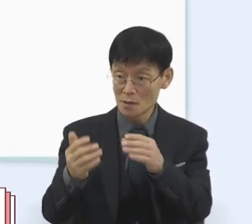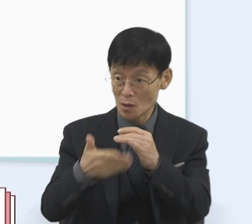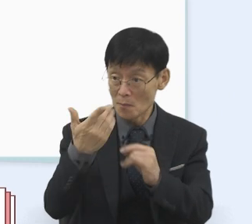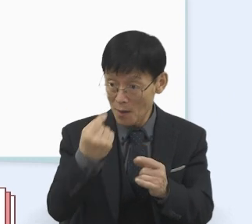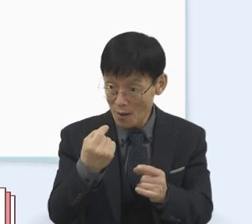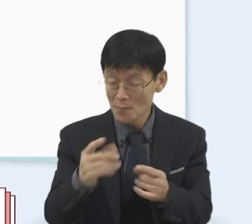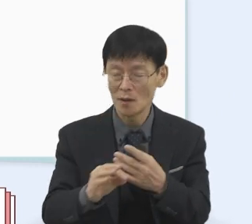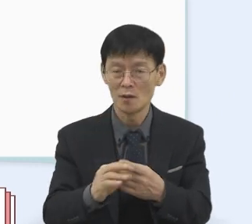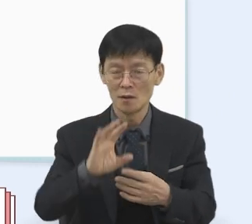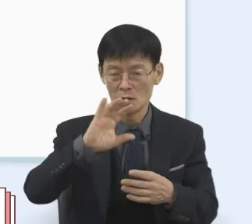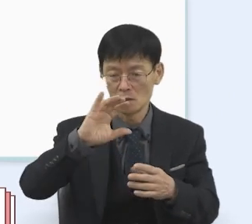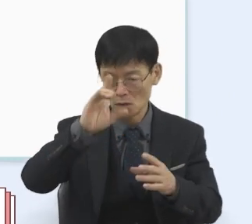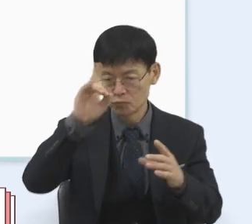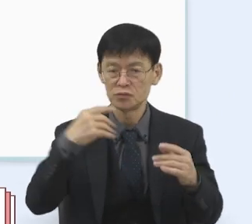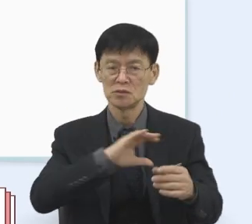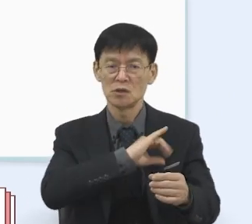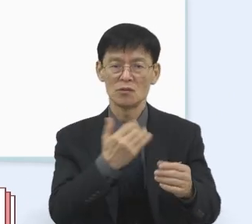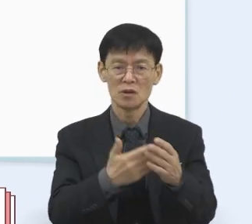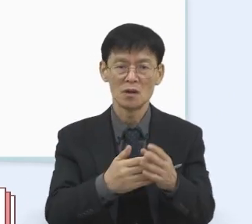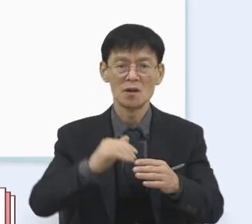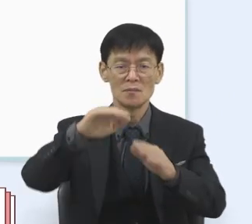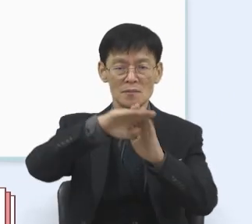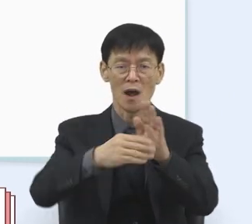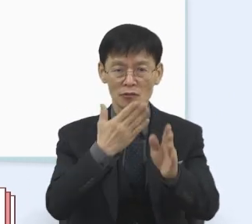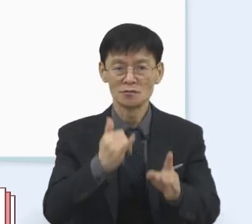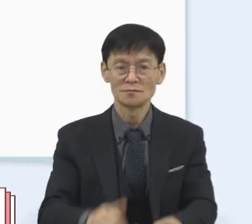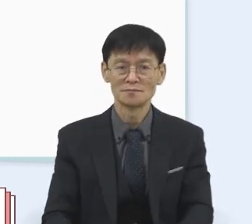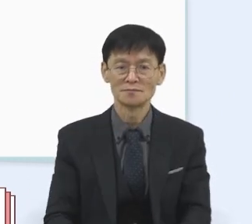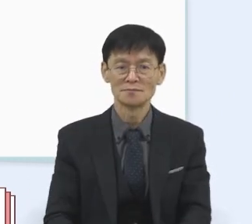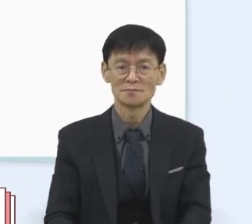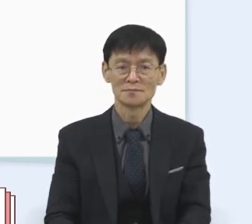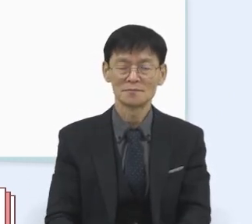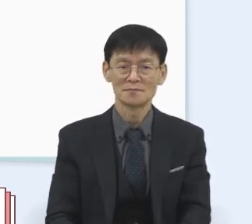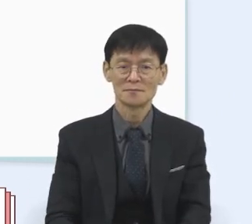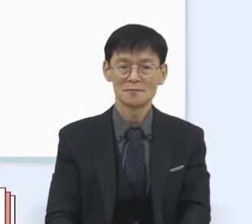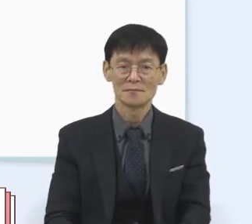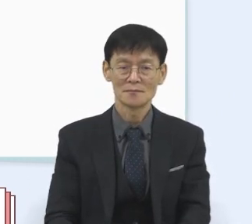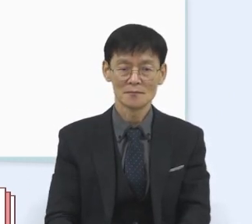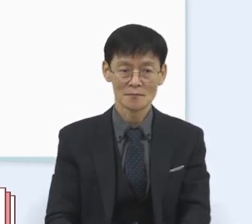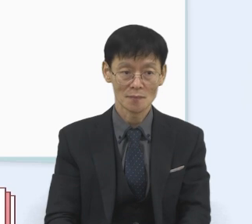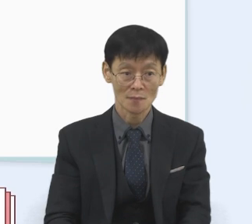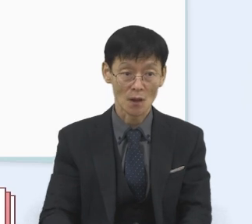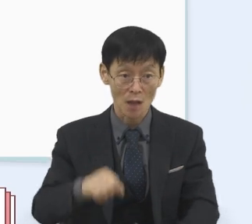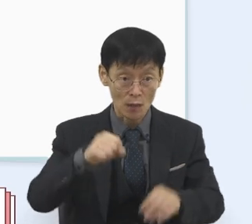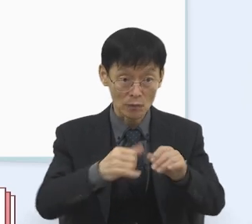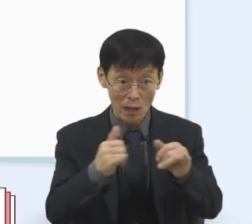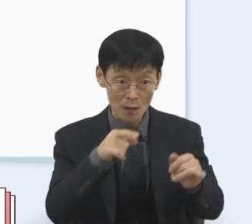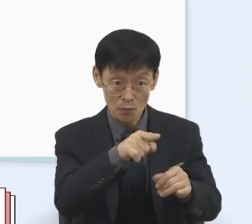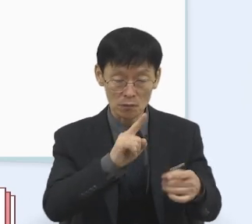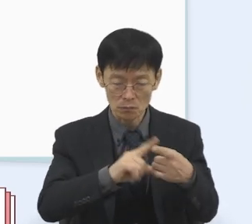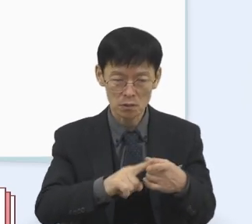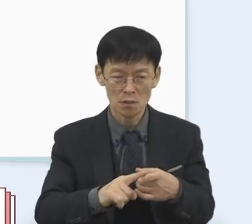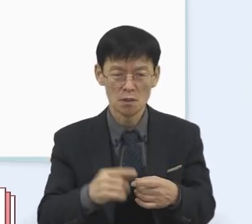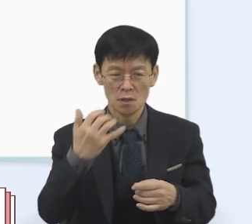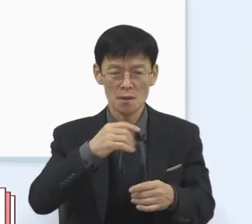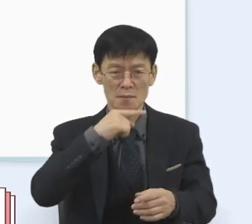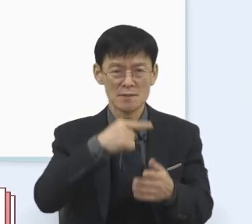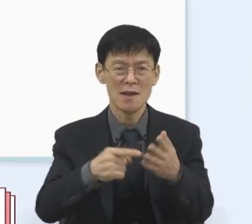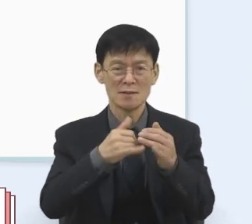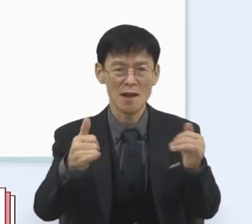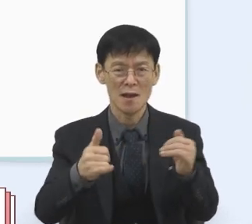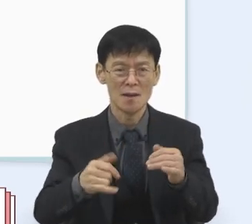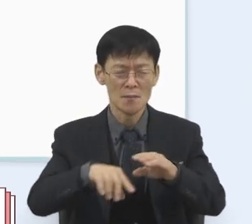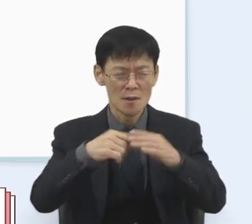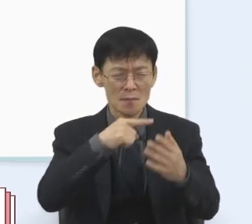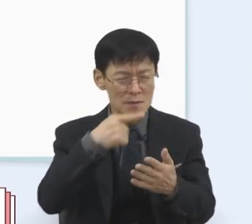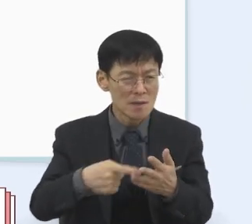인정되면 국가인권위원회는 다음과 같은 일을 할 수 있습니다. 성희롱 행위자에게 성희롱 피해자가